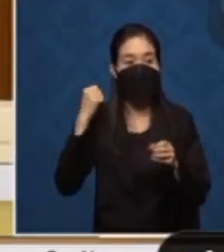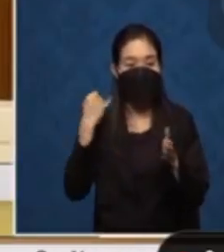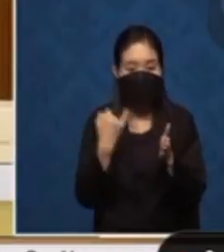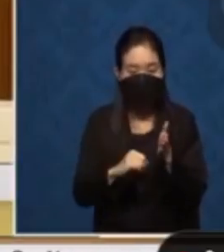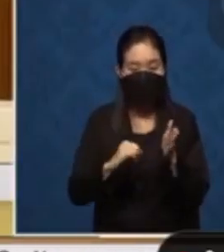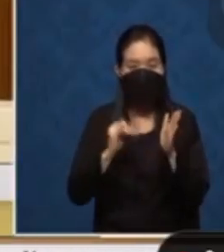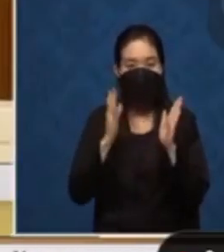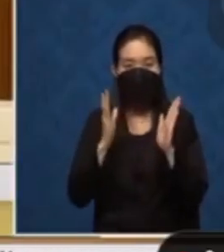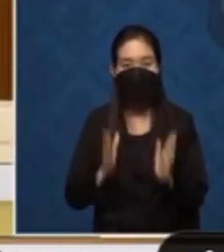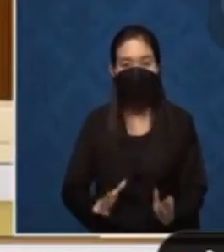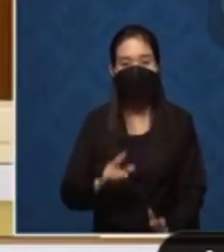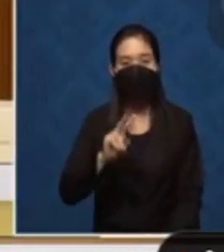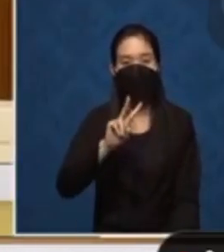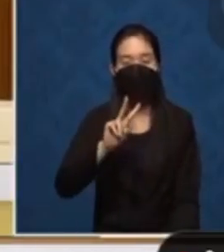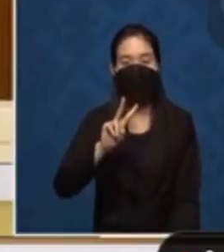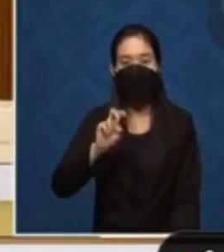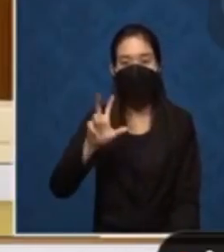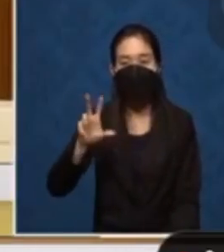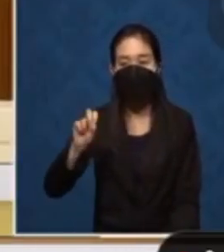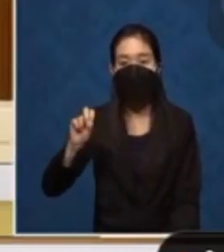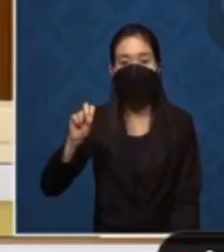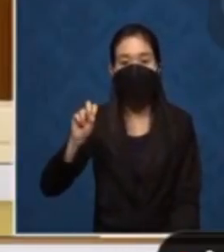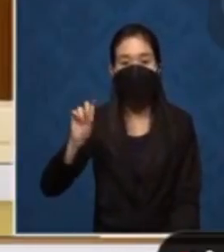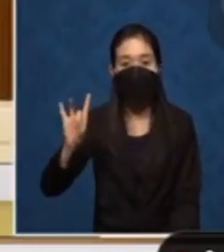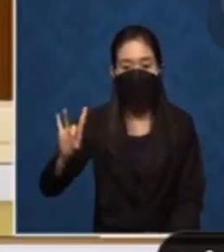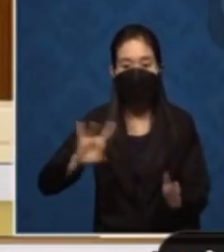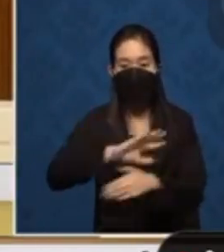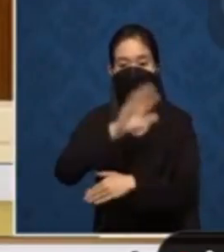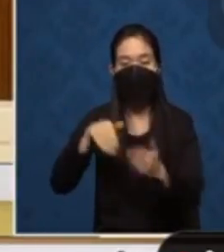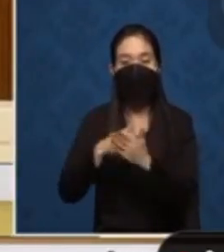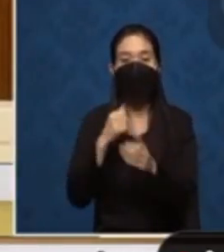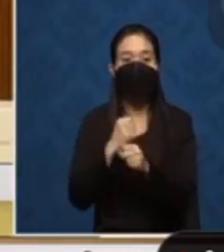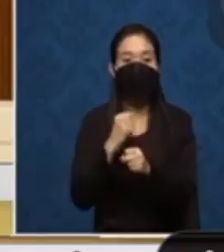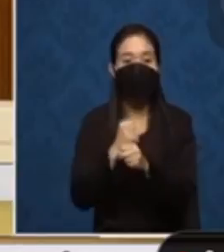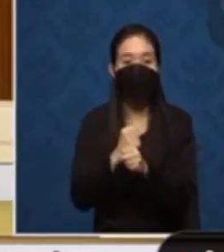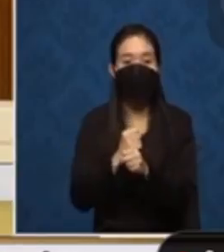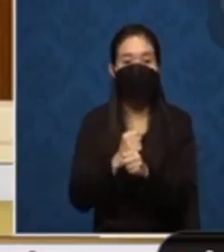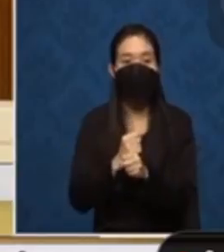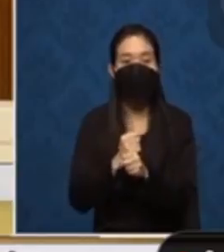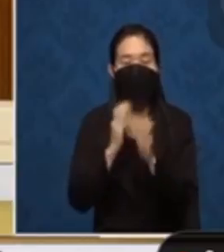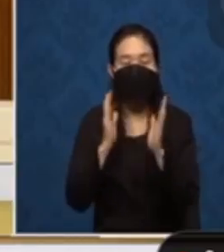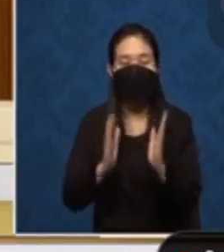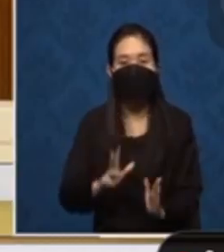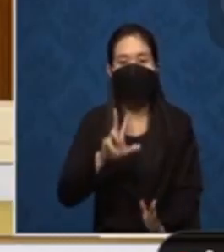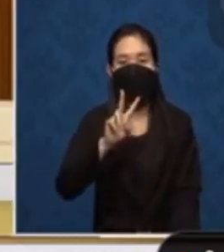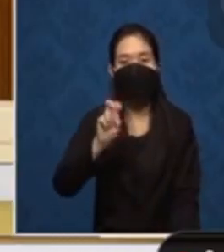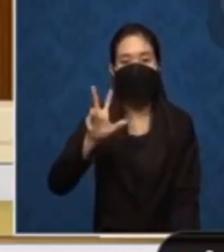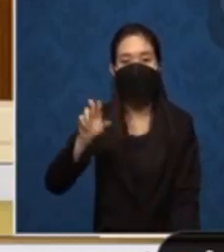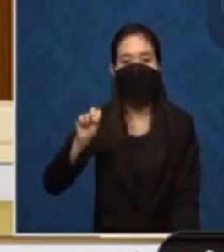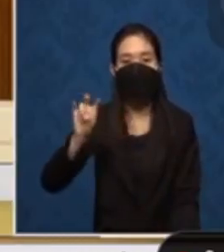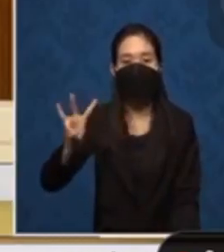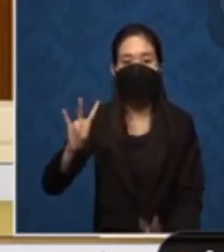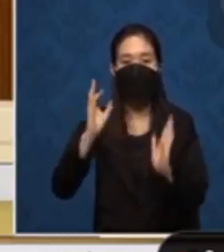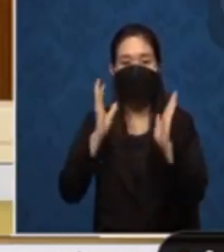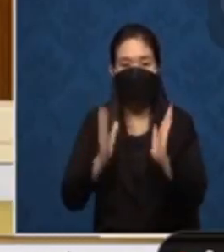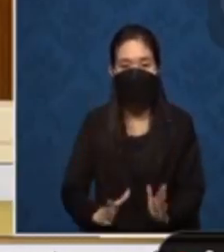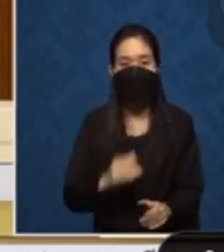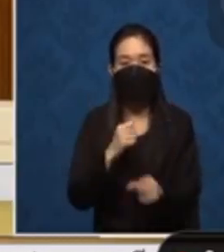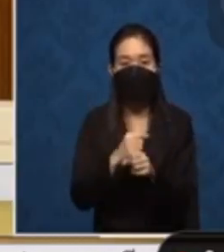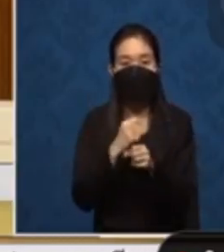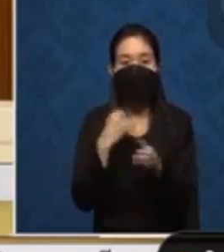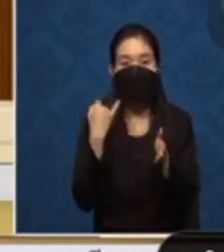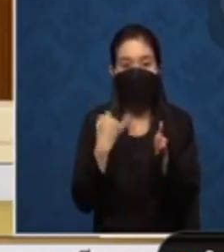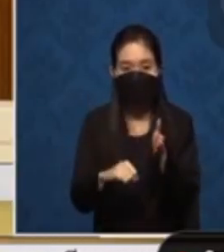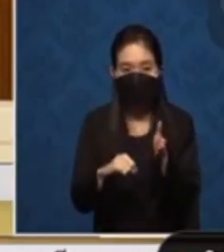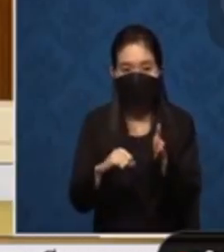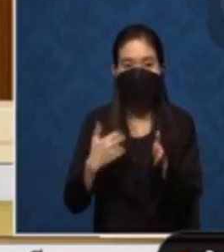238 ขดีเป็จำเรยพลเลือน 367 คน ส่นที่สารมนทนตหารบก ห